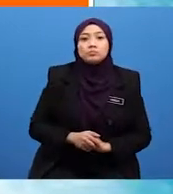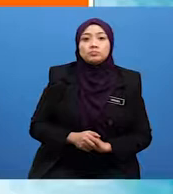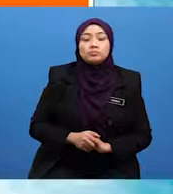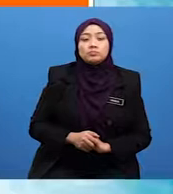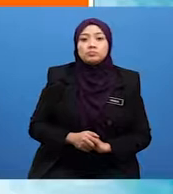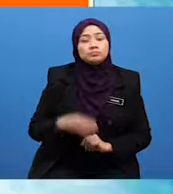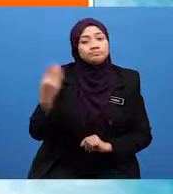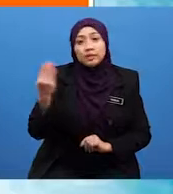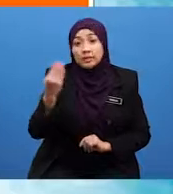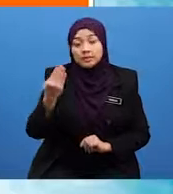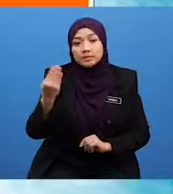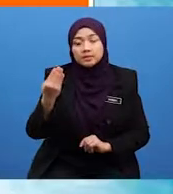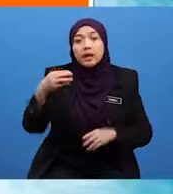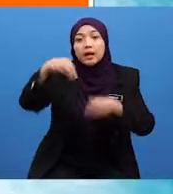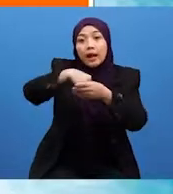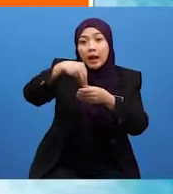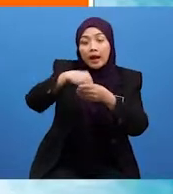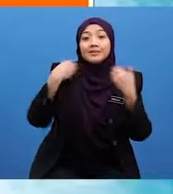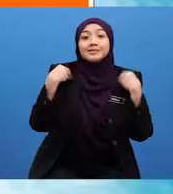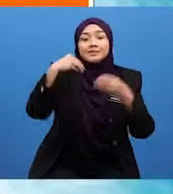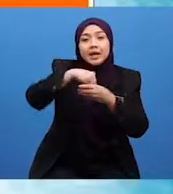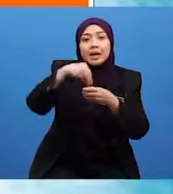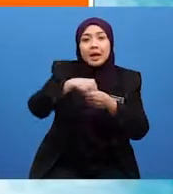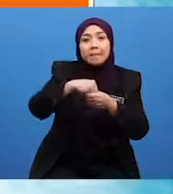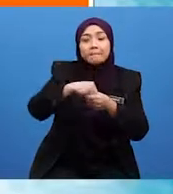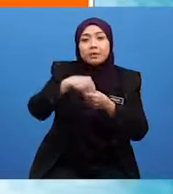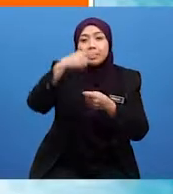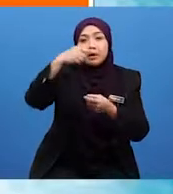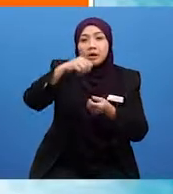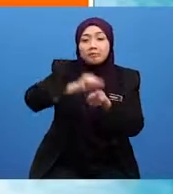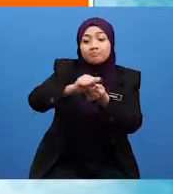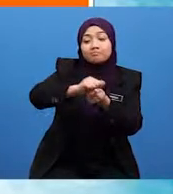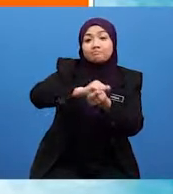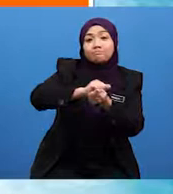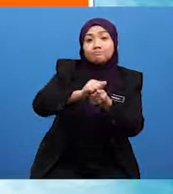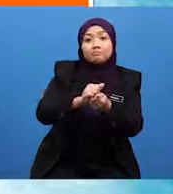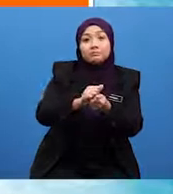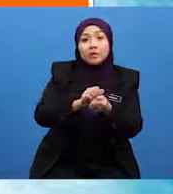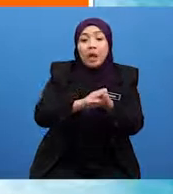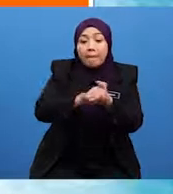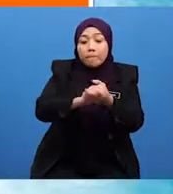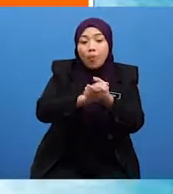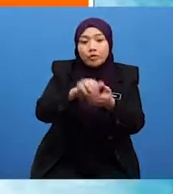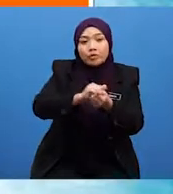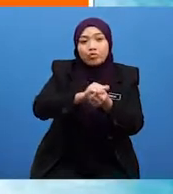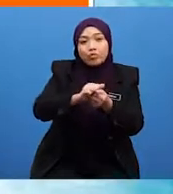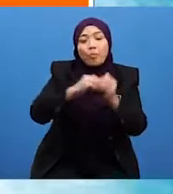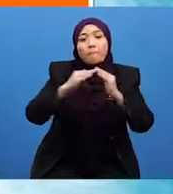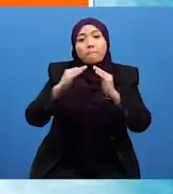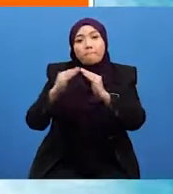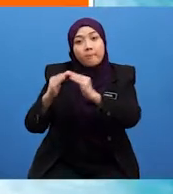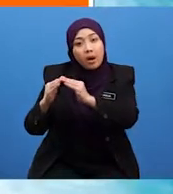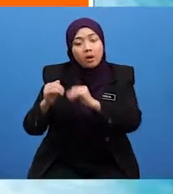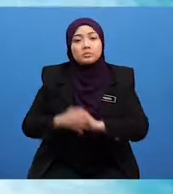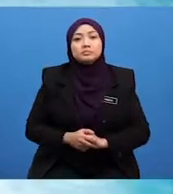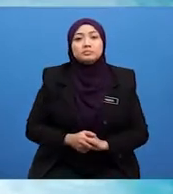Alkali biasanya terdapat dalam alat pencuci rumah. Antara contoh bahan beralkali